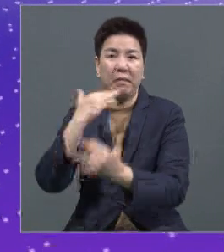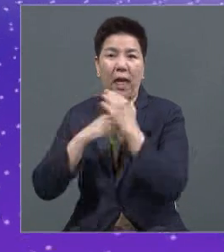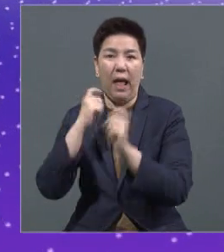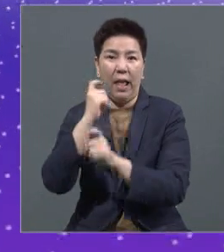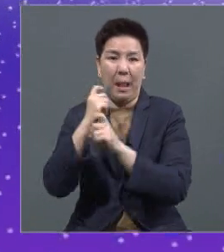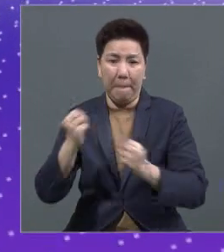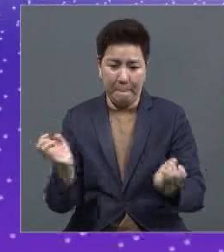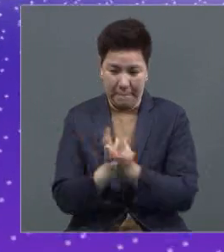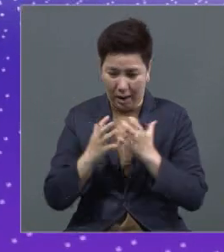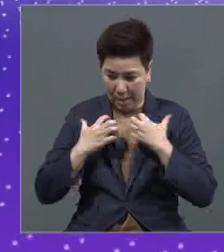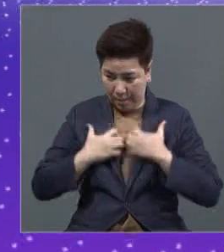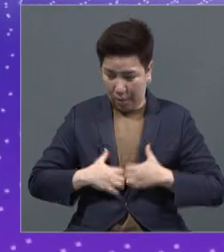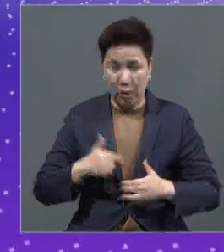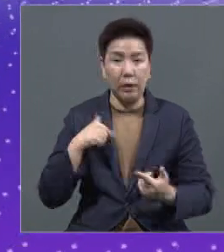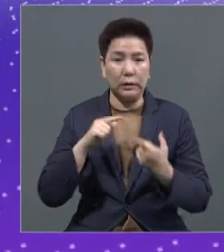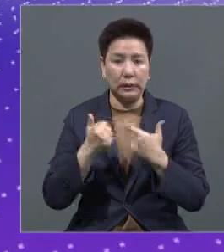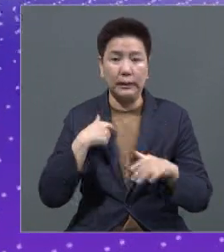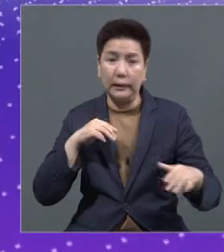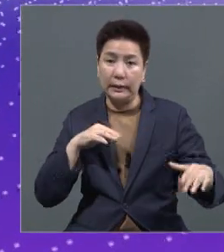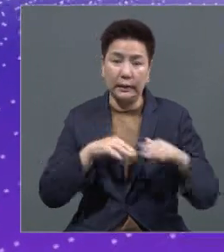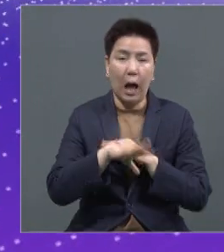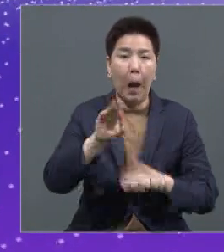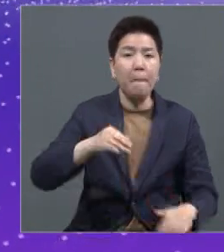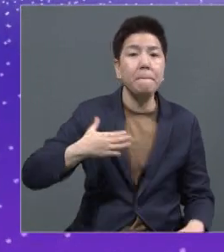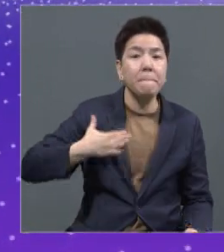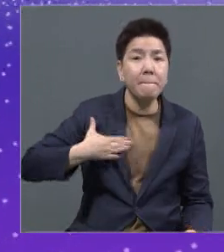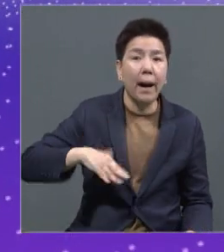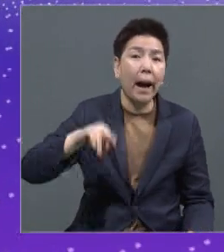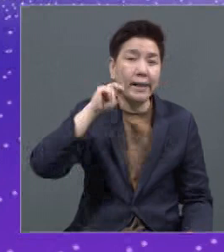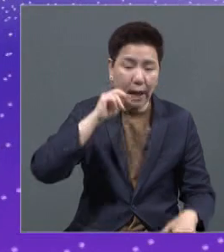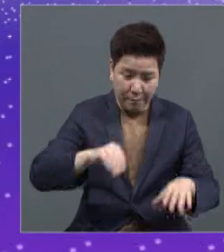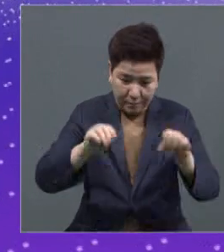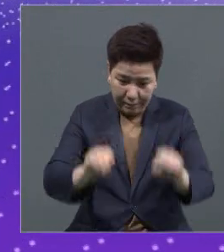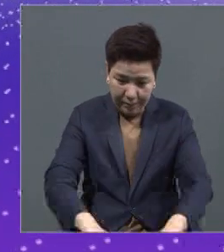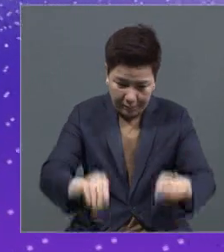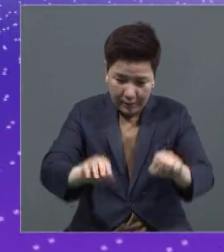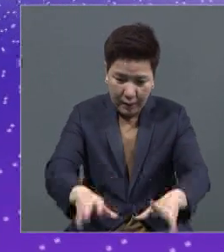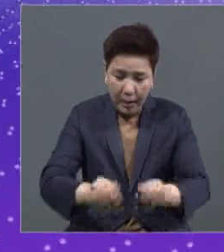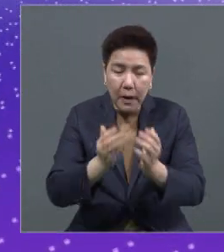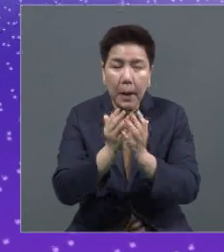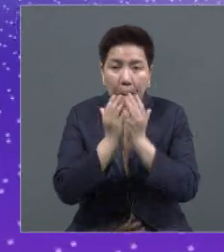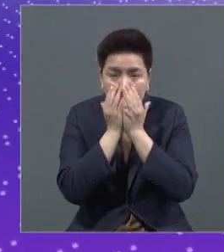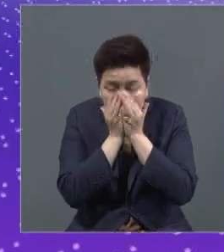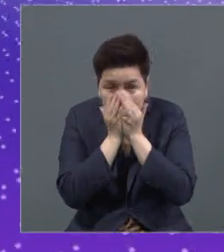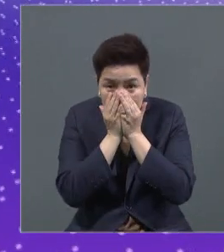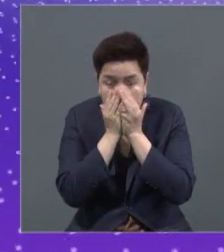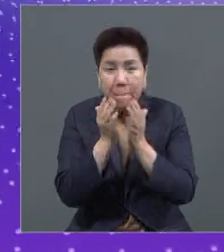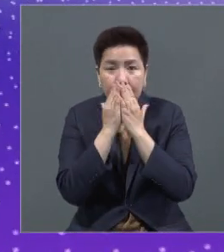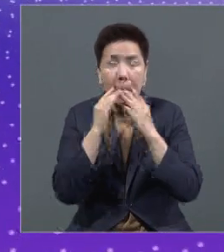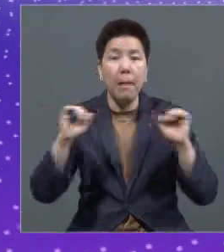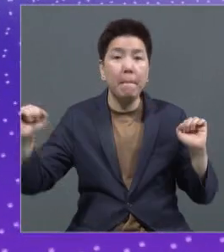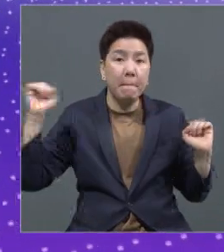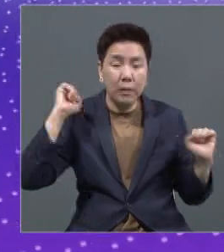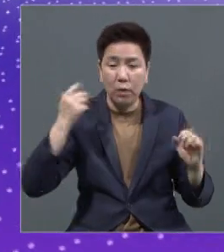ตอนที่หนีออกมาเนี่ยรจะทำยังไงเอาผ้าชุบน้ำฮะปิดปากปิดจมูกอือหรือเอาผ้าห่ม